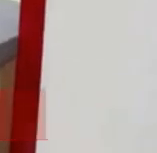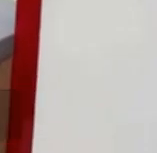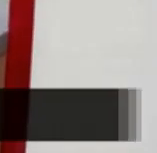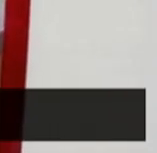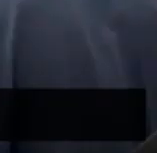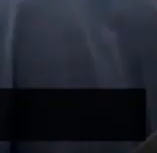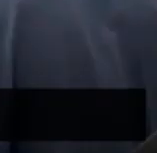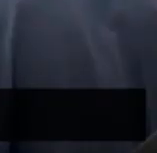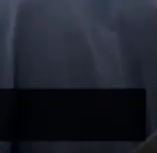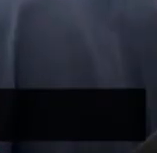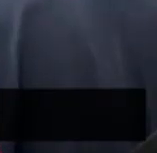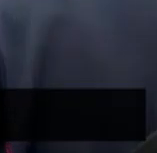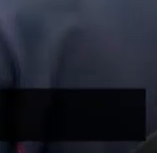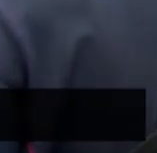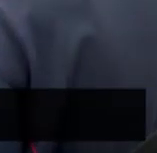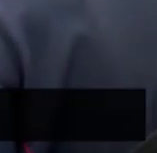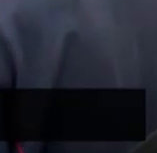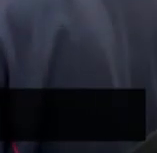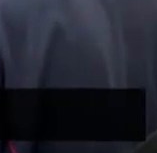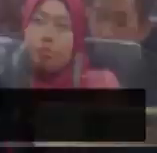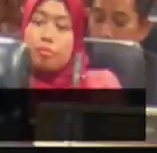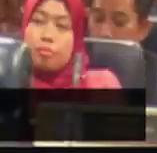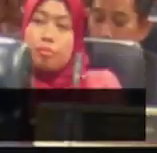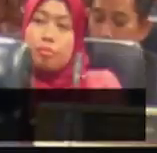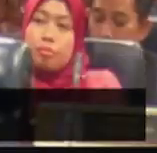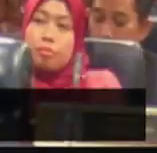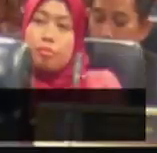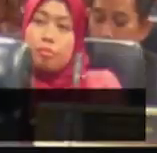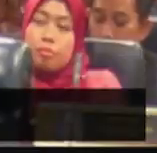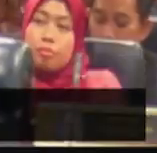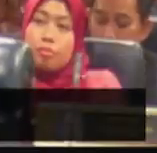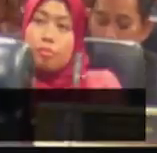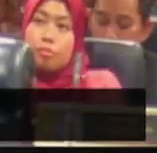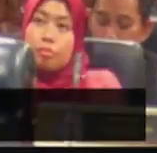Tidak perlu RCI siasat penjualan MyCard.